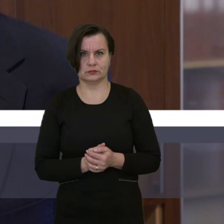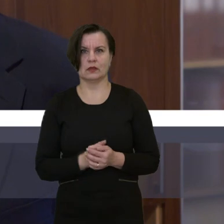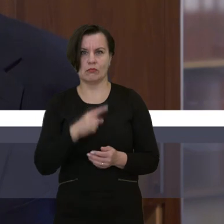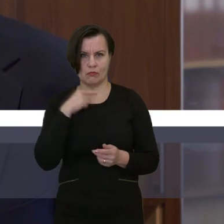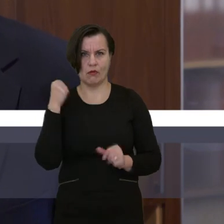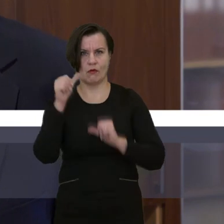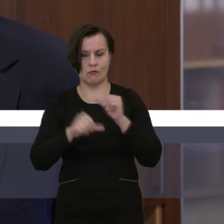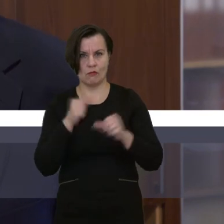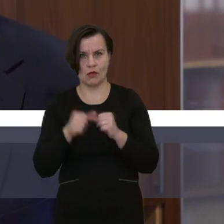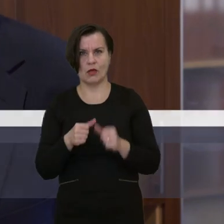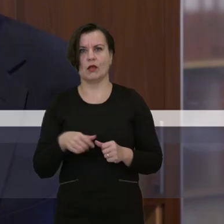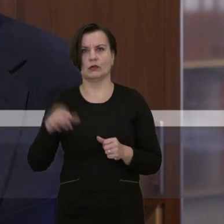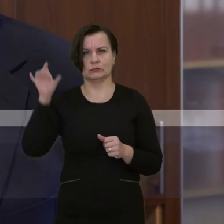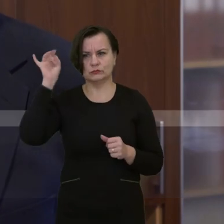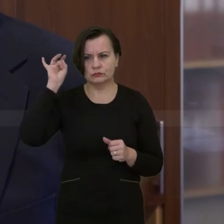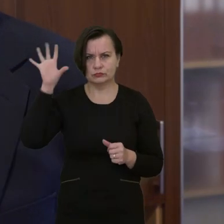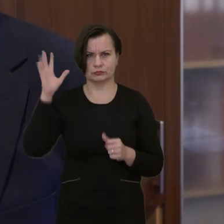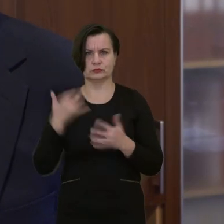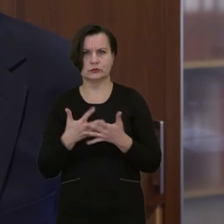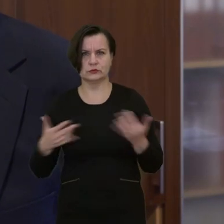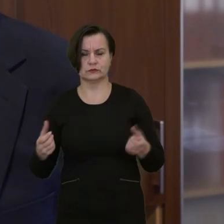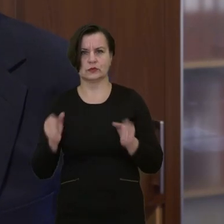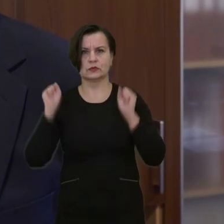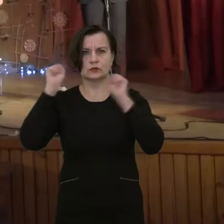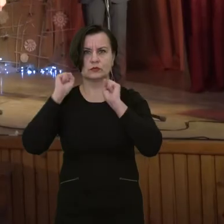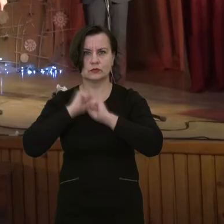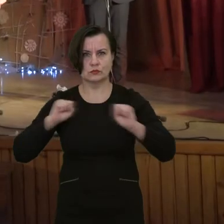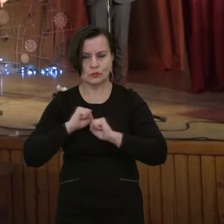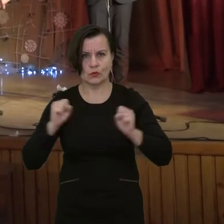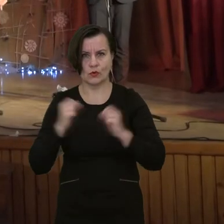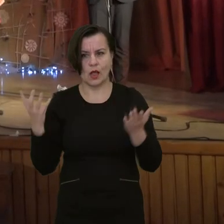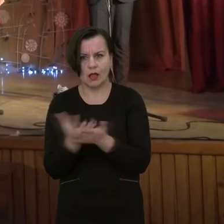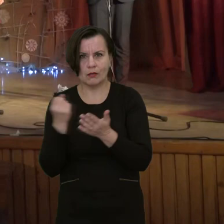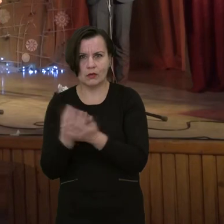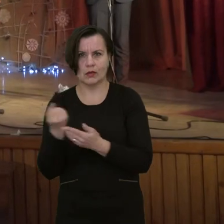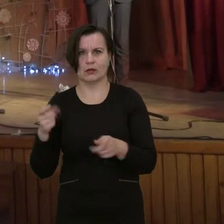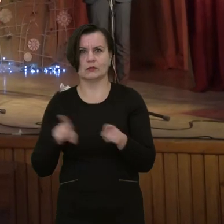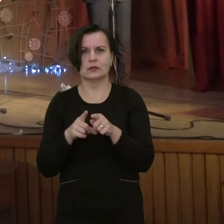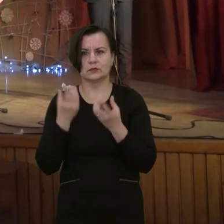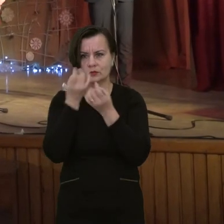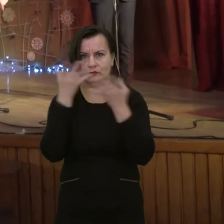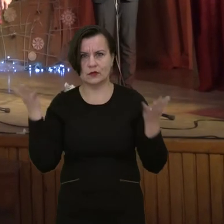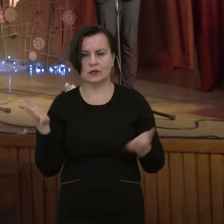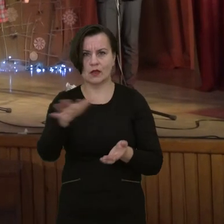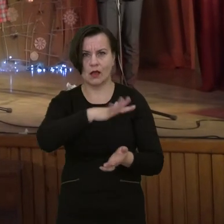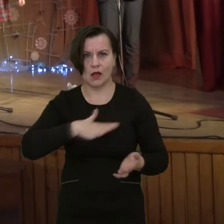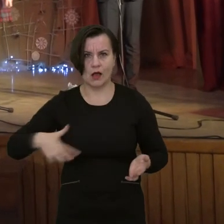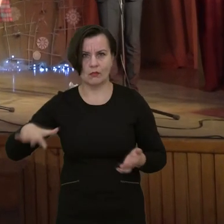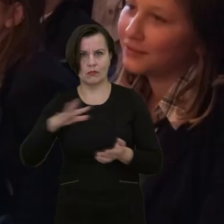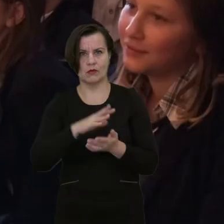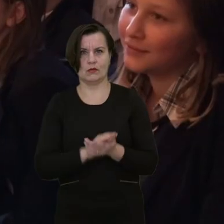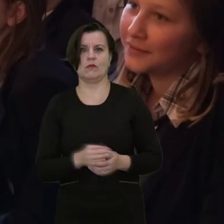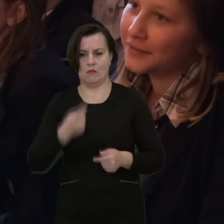mes jau daug metų garsėjom savo sporto pasiekimais, taip pat edukacinėm aplinkom.